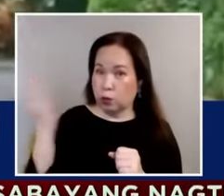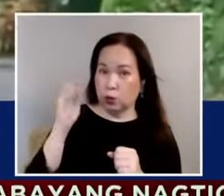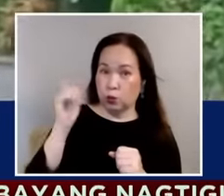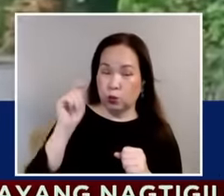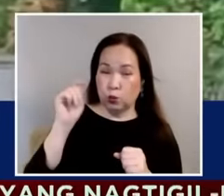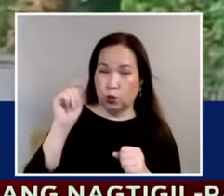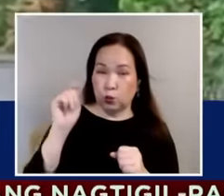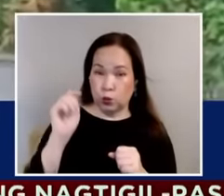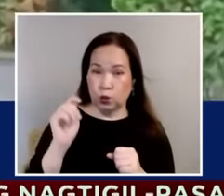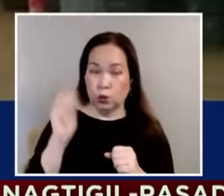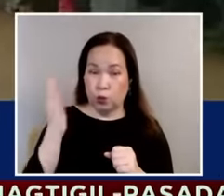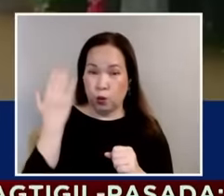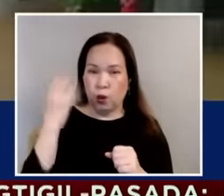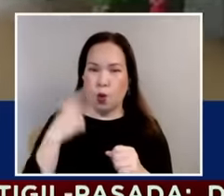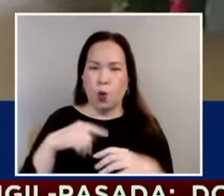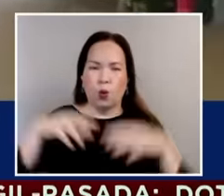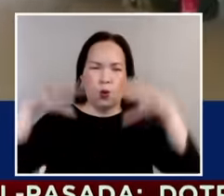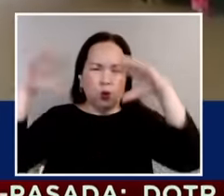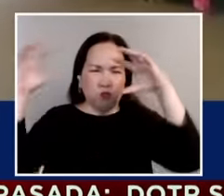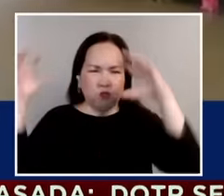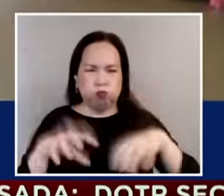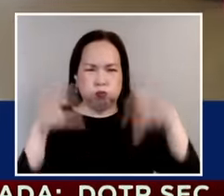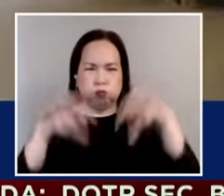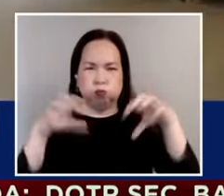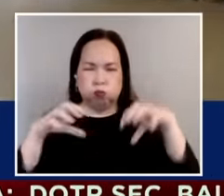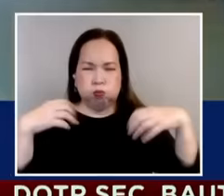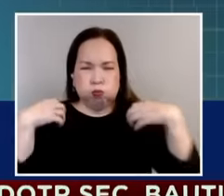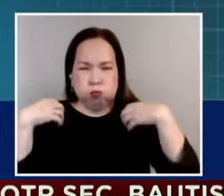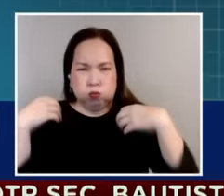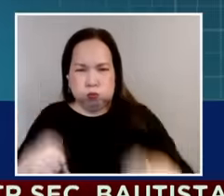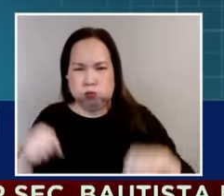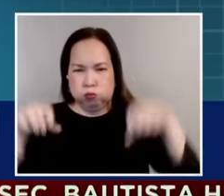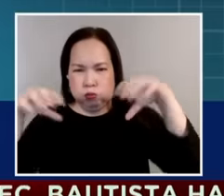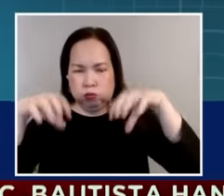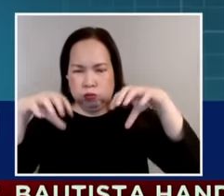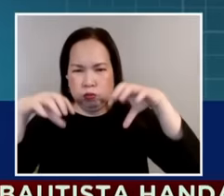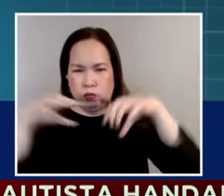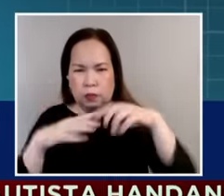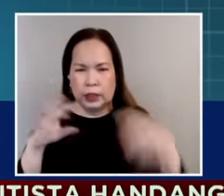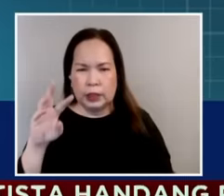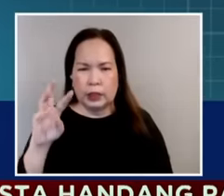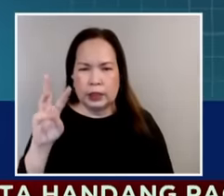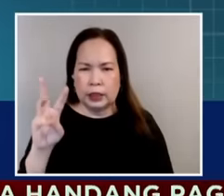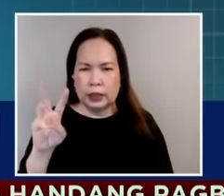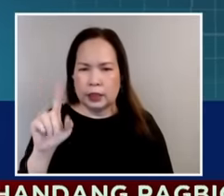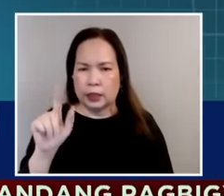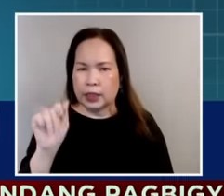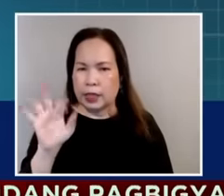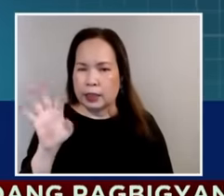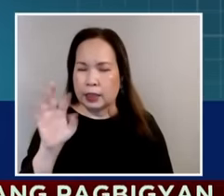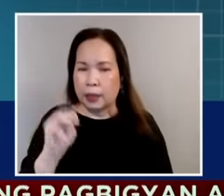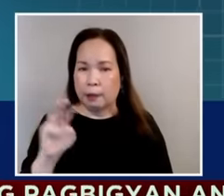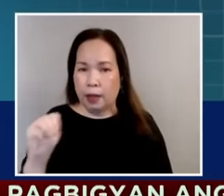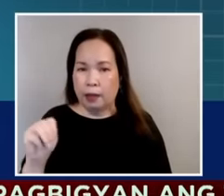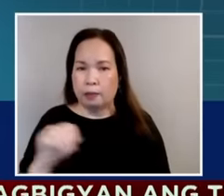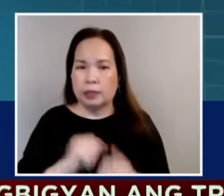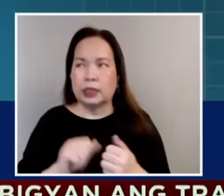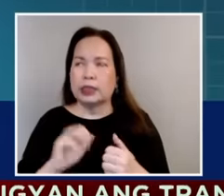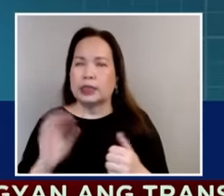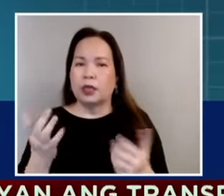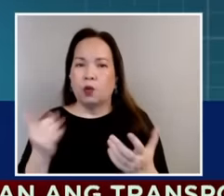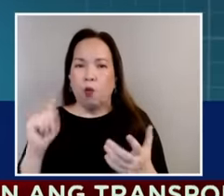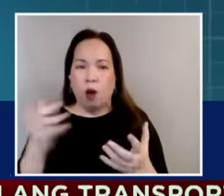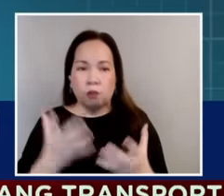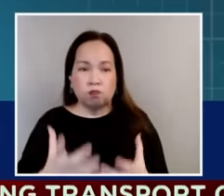ang 619 mm na ulan sa lalawigan. Katumbas ito ng pagbuhos ng mahigit isang dram ng tubig